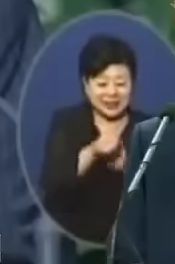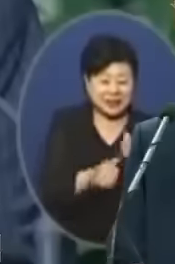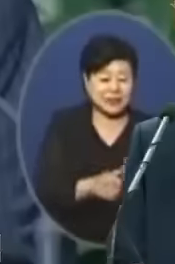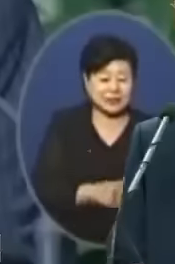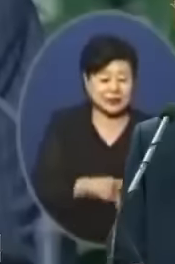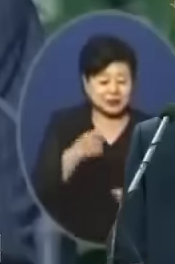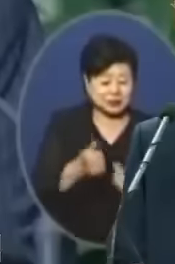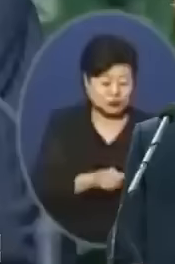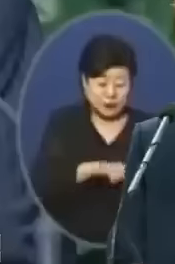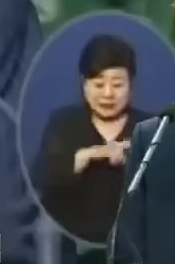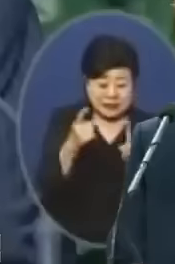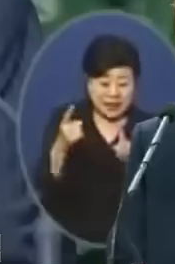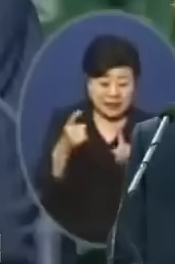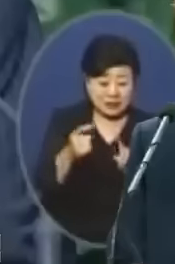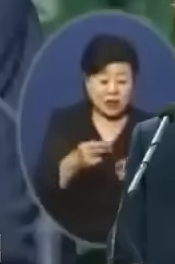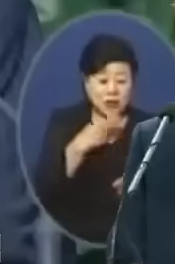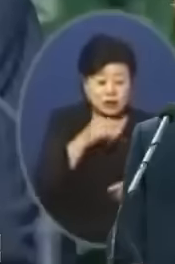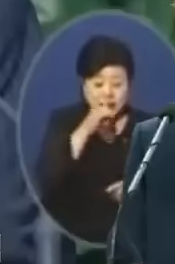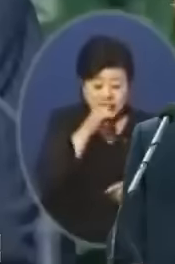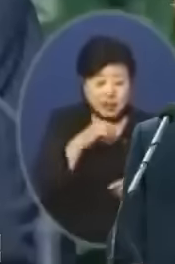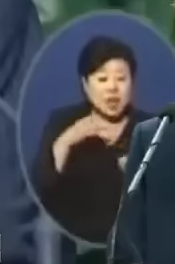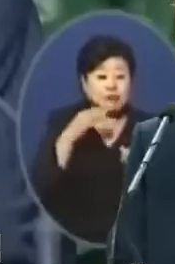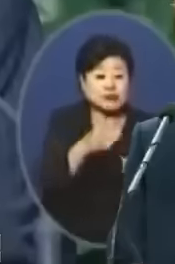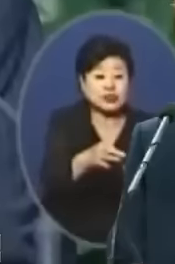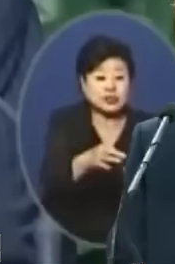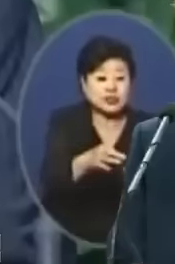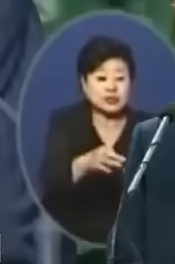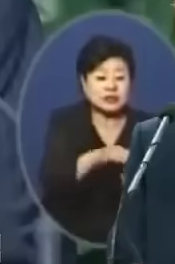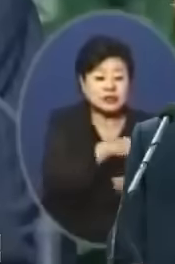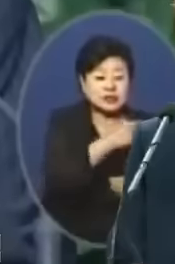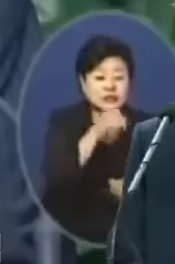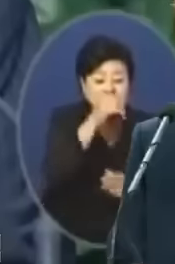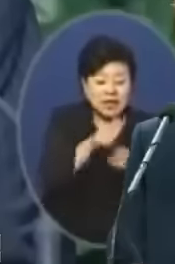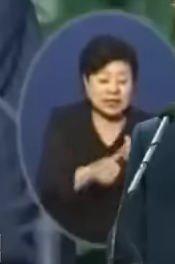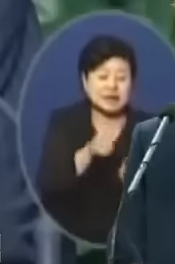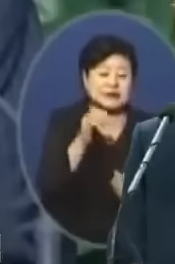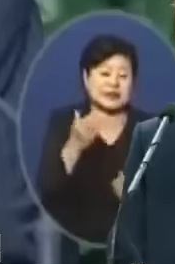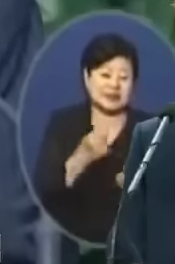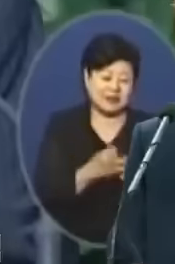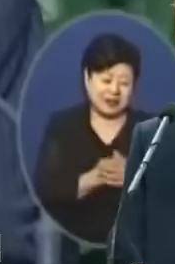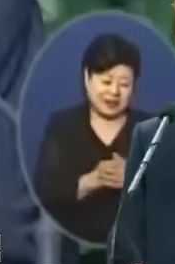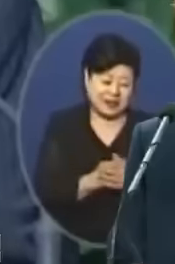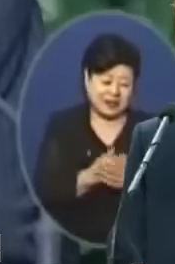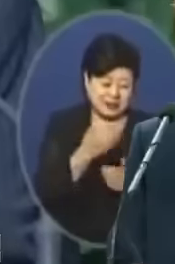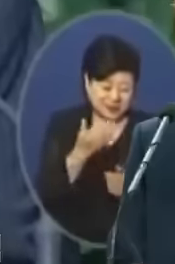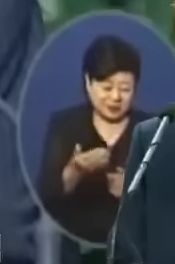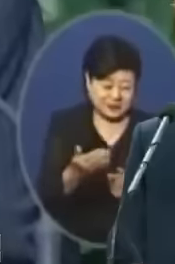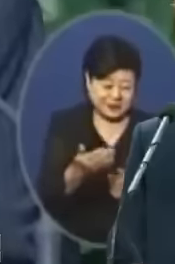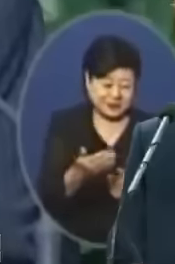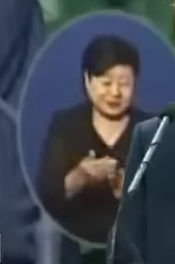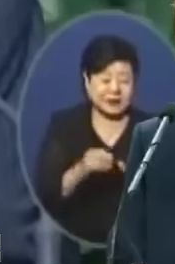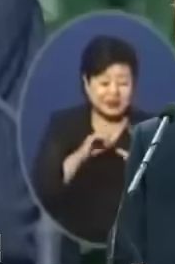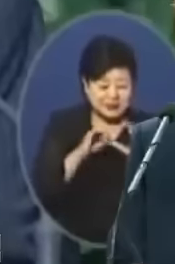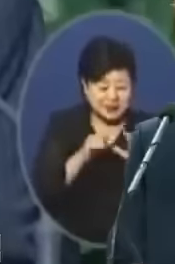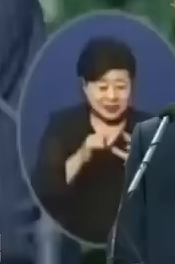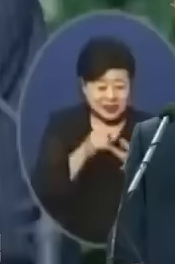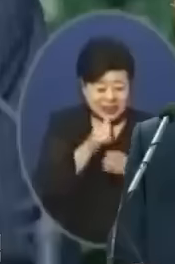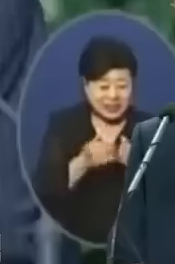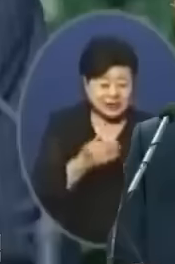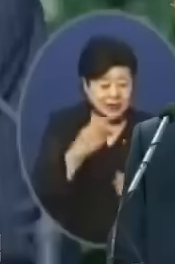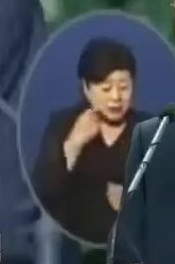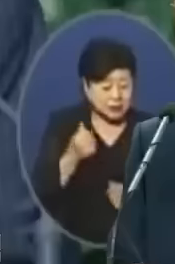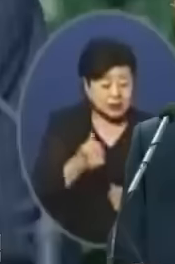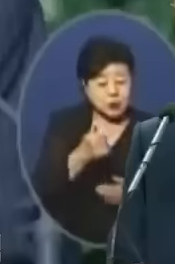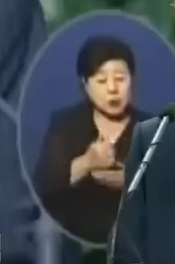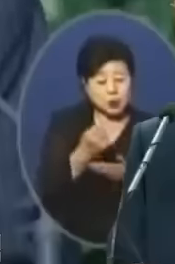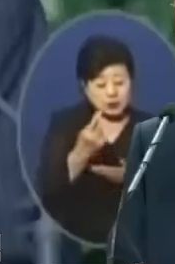하나님은 죽은 자를 살리심이 없는 것을 있는 것 같이 부르시는 능력 있는 하나님이시기 때문에 여러분은 이 세상에 이 하나님을